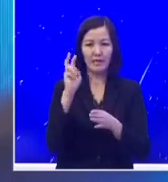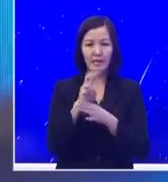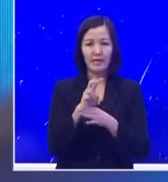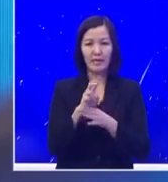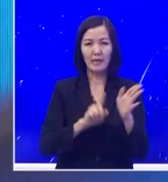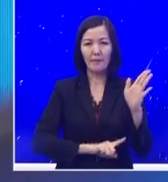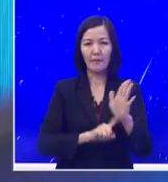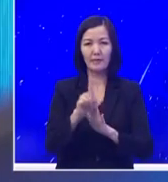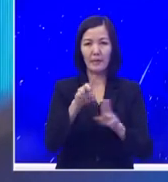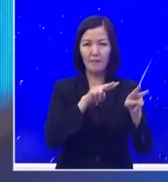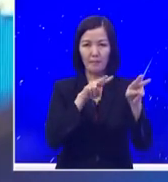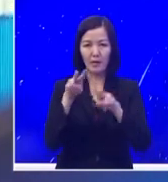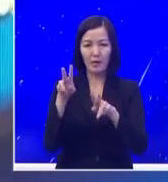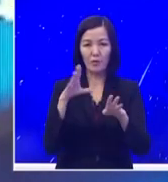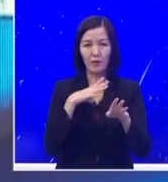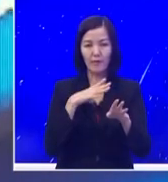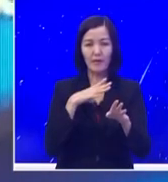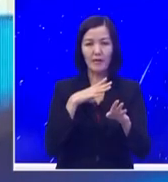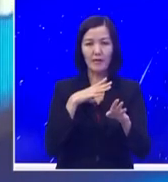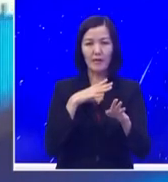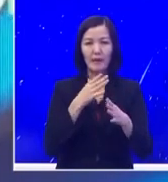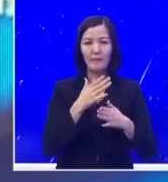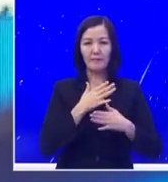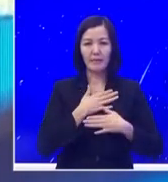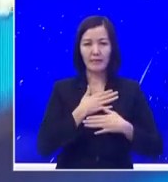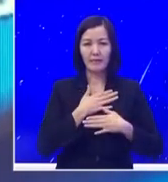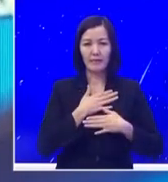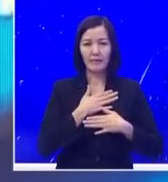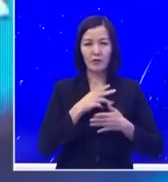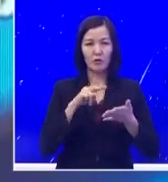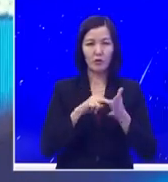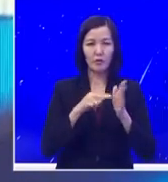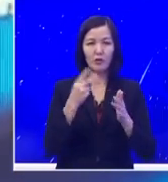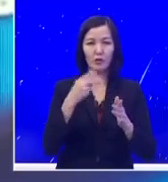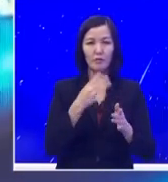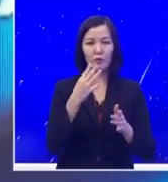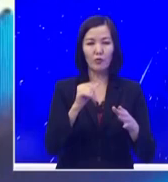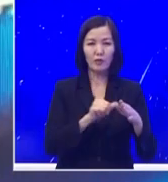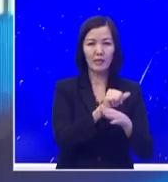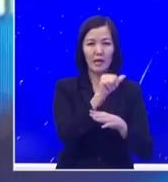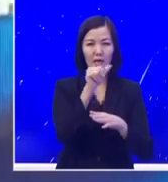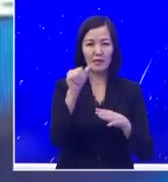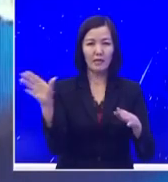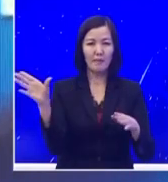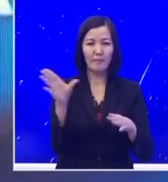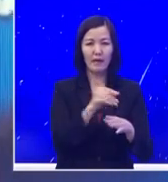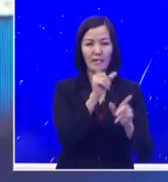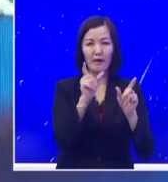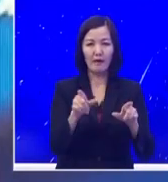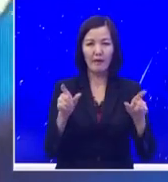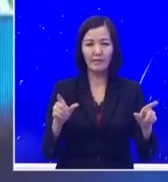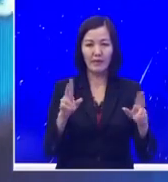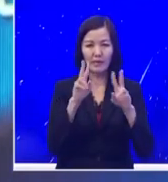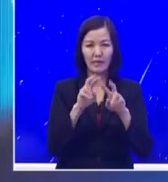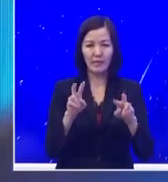біздің бақылауда алған болатын. Біздің алгоритм бойынша 24 сағатта бүкіл осы азаматтар анықталып